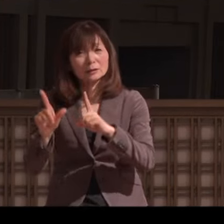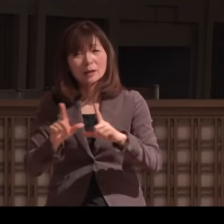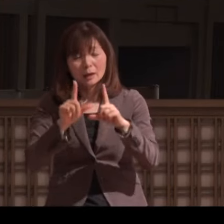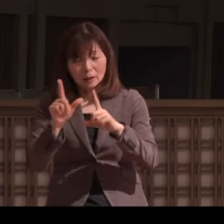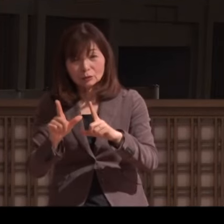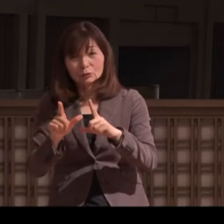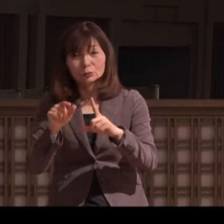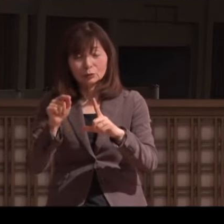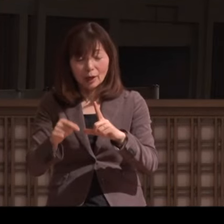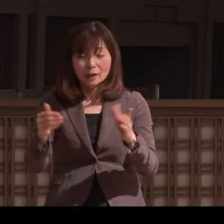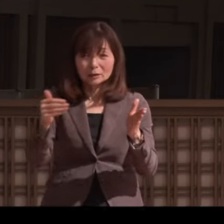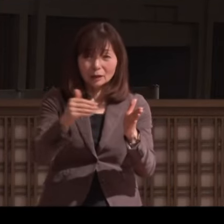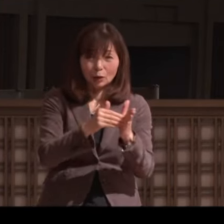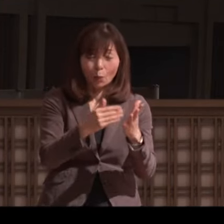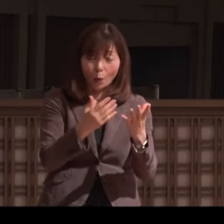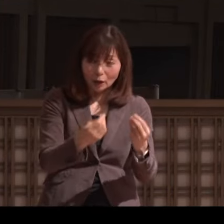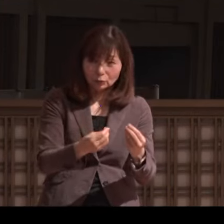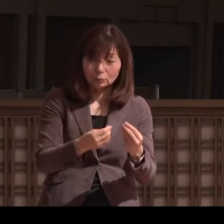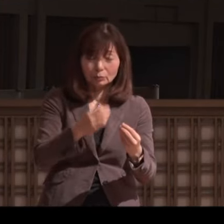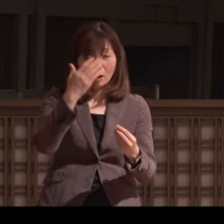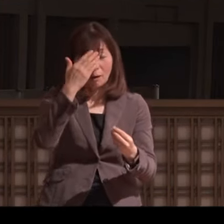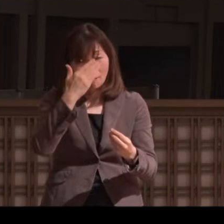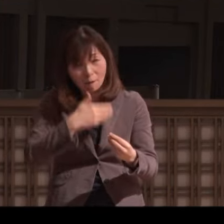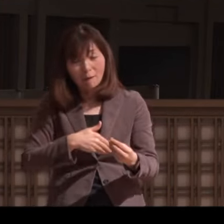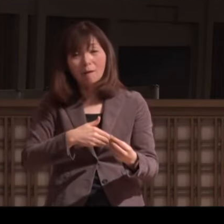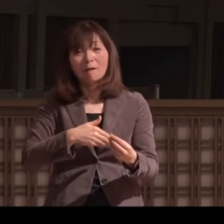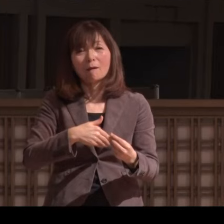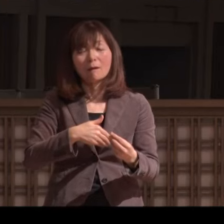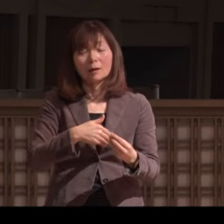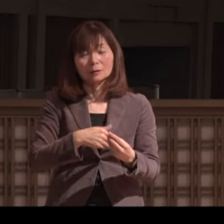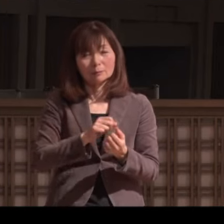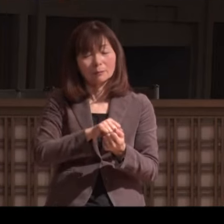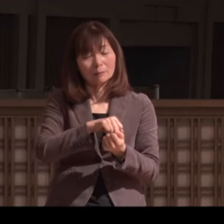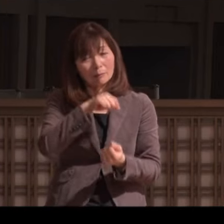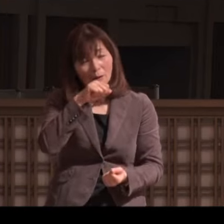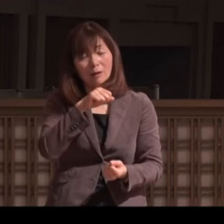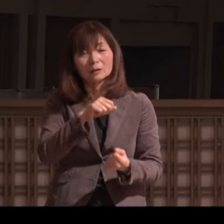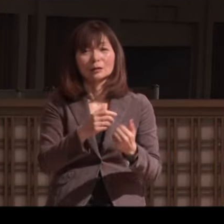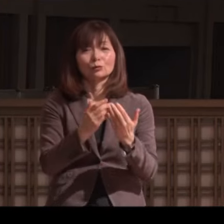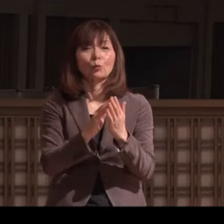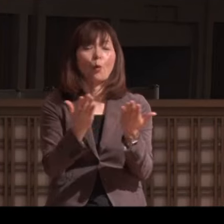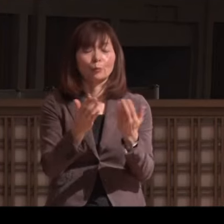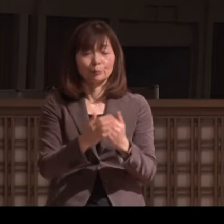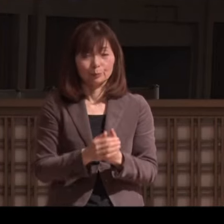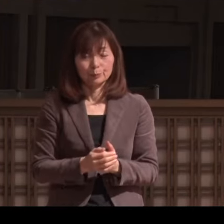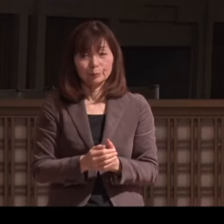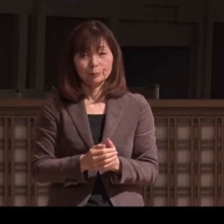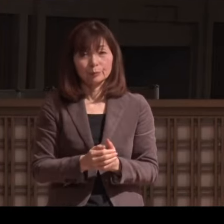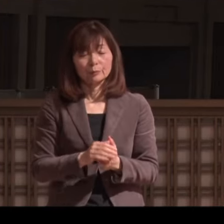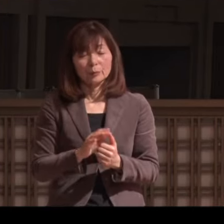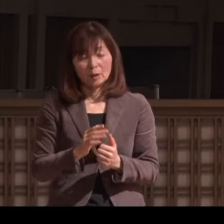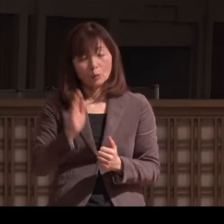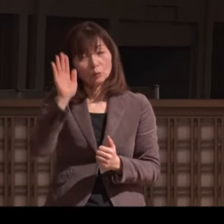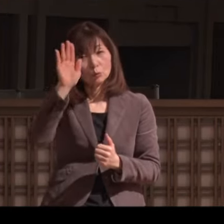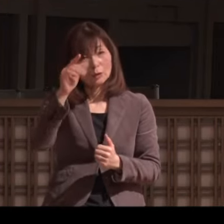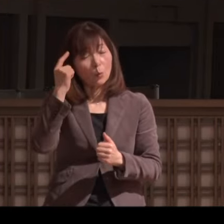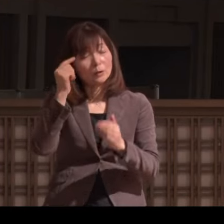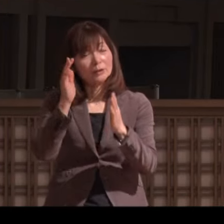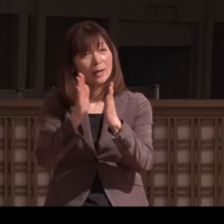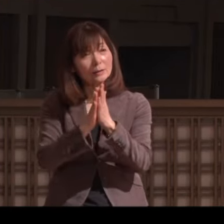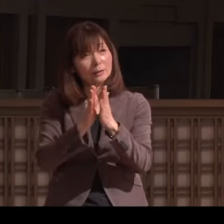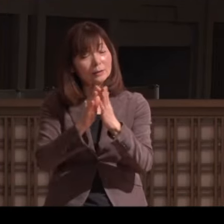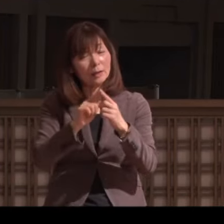思考で終わるのかいっていう大論電返しで終わるっていうめちゃくちゃ面白い本ですねちなみにアレントはその後精神的生活って